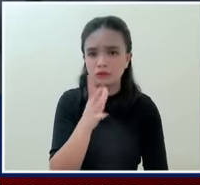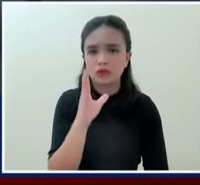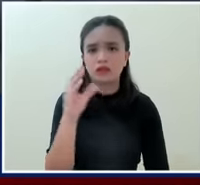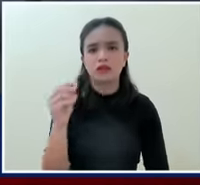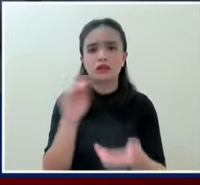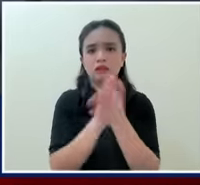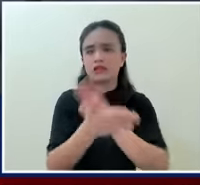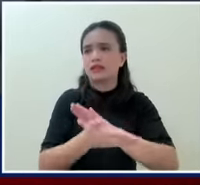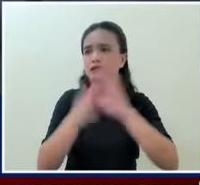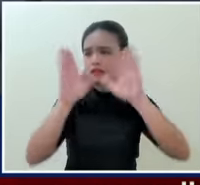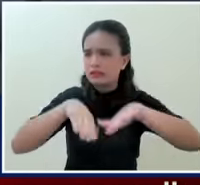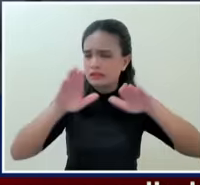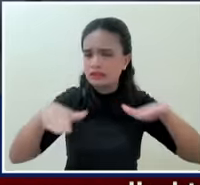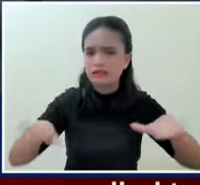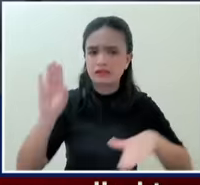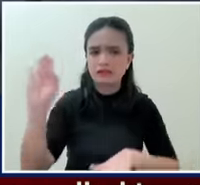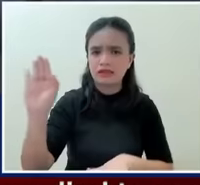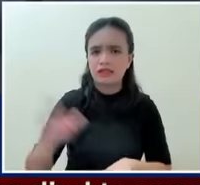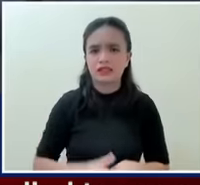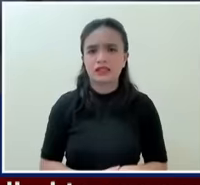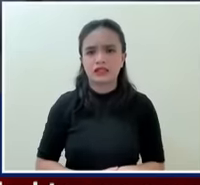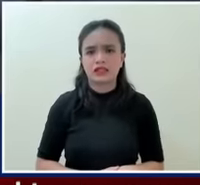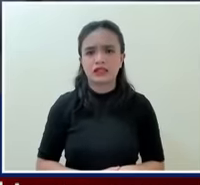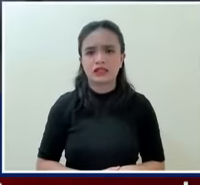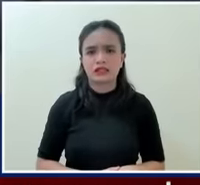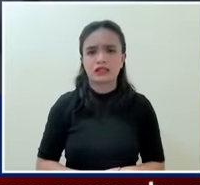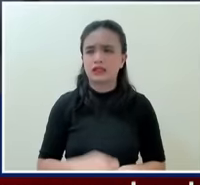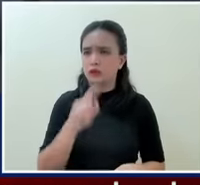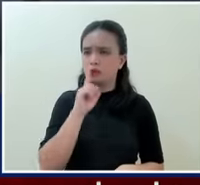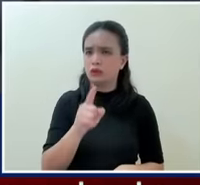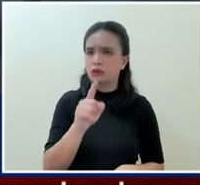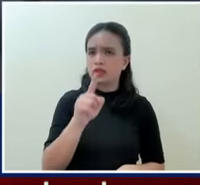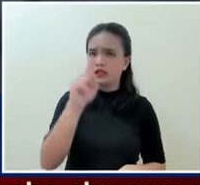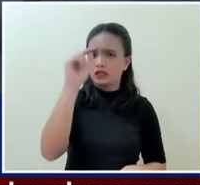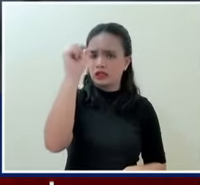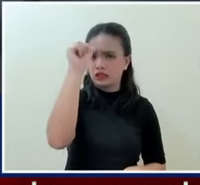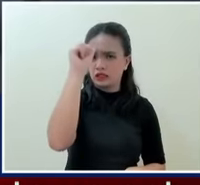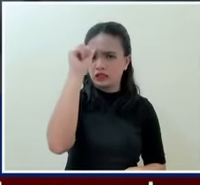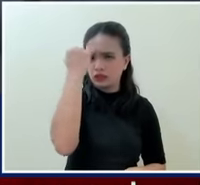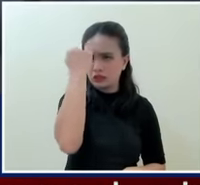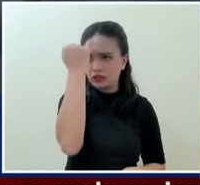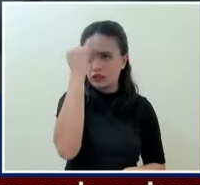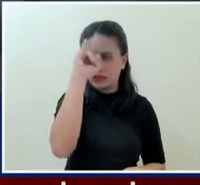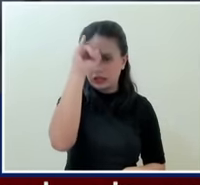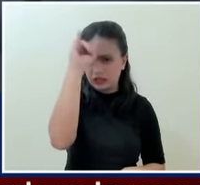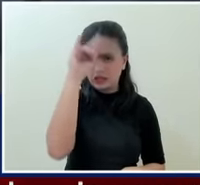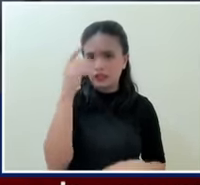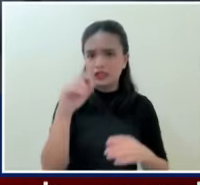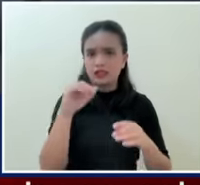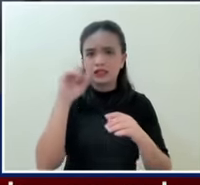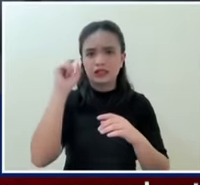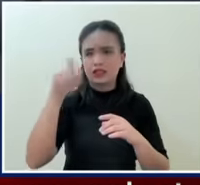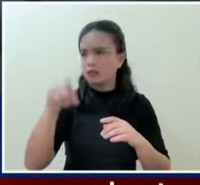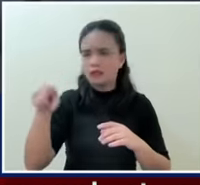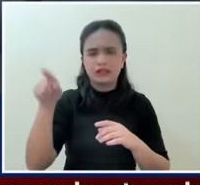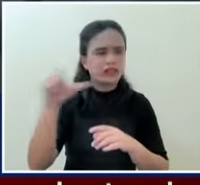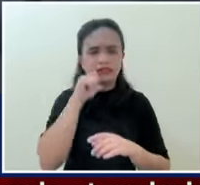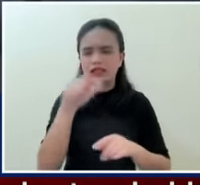niya, ng mga batang inosente, hindi niya deserve ma-promote.